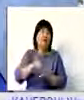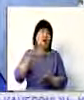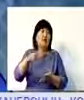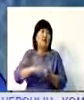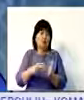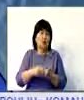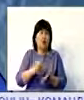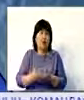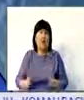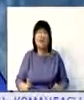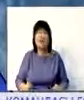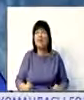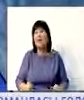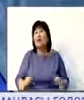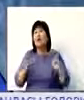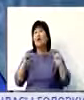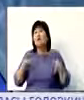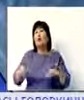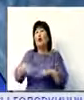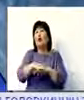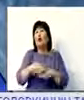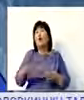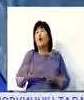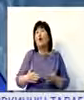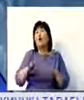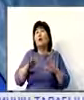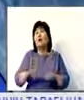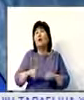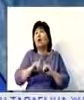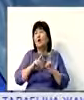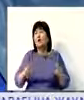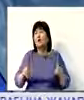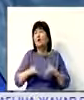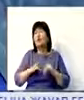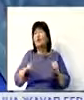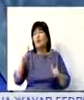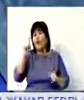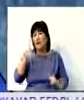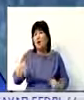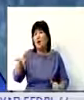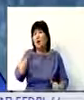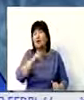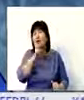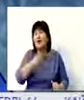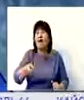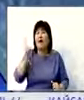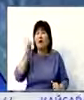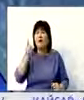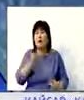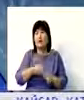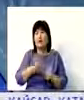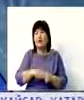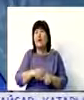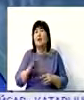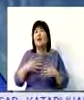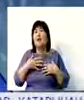жоспарлануда. Спорттың қоғам өмірінде алатын орны зор екендігі бәрімізге белгілі. Біздің ата-бабамыз тәні саудың жаны сау